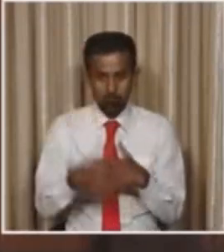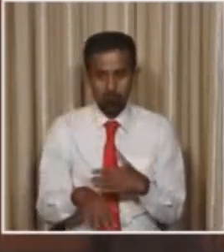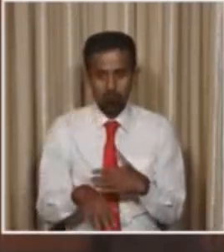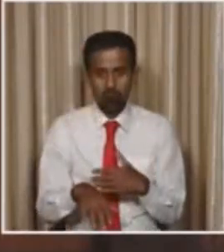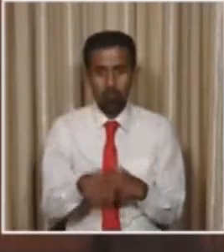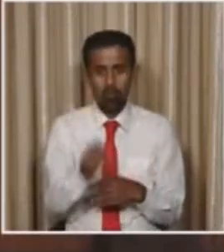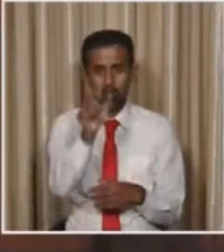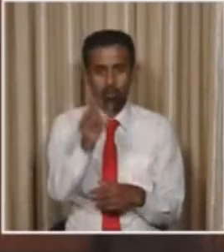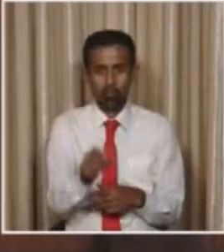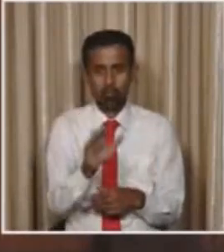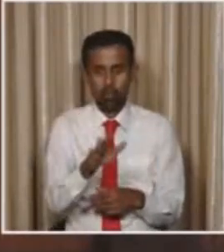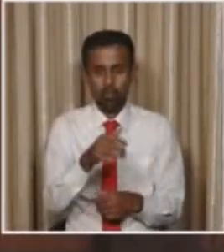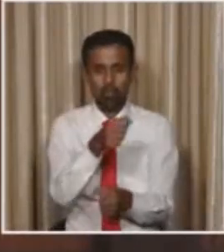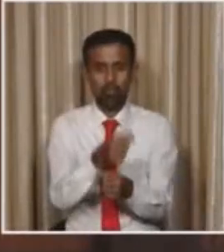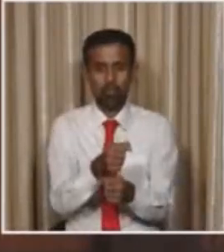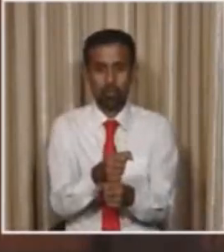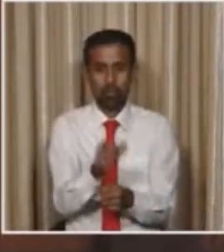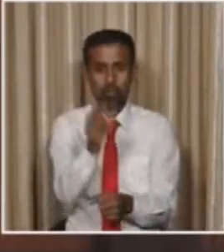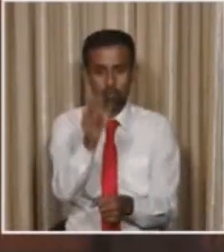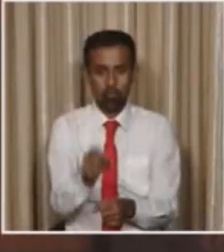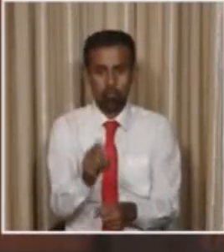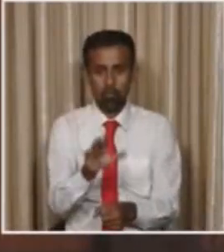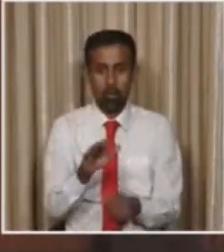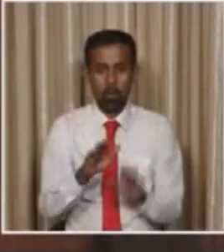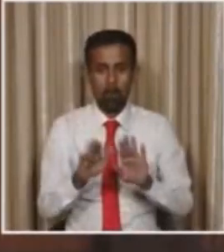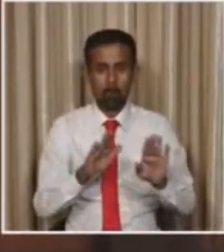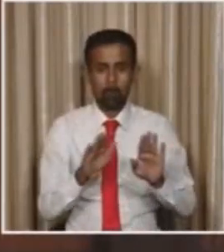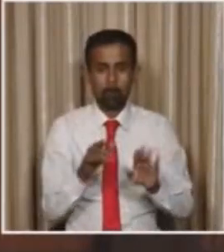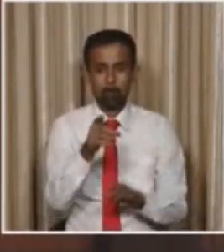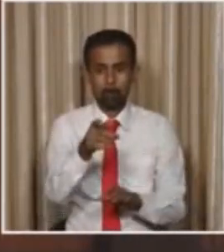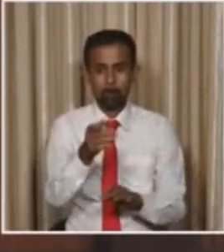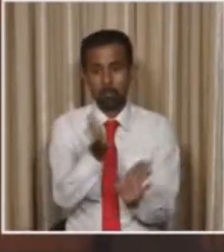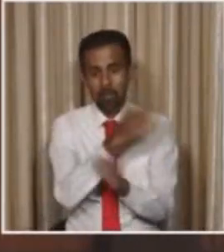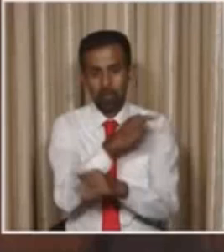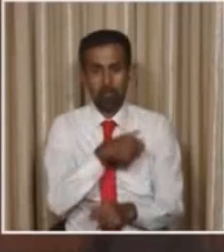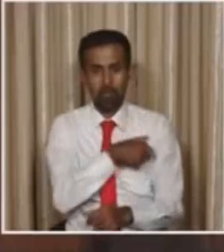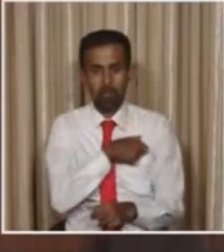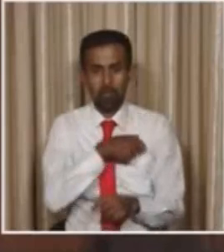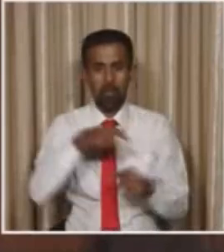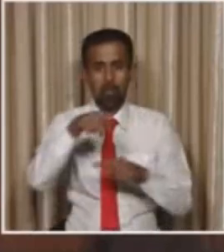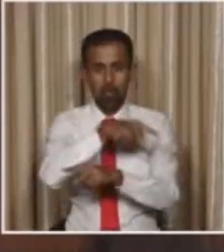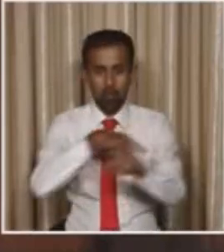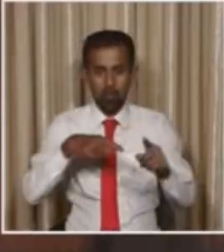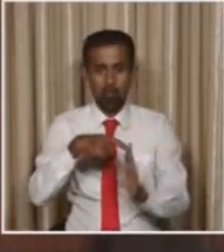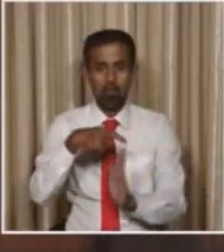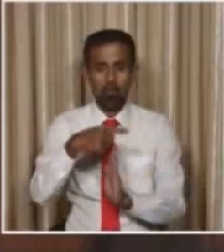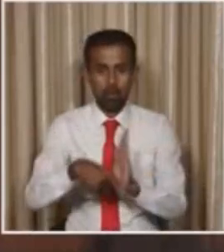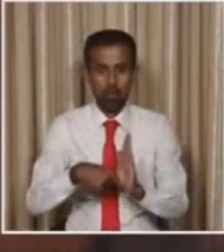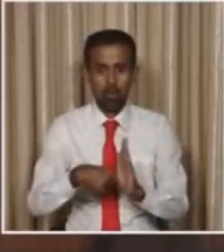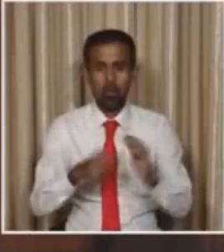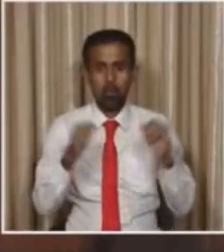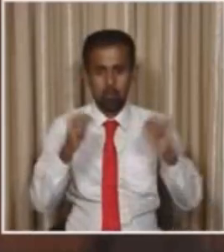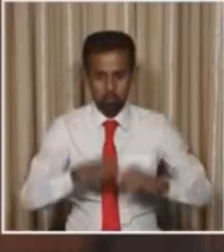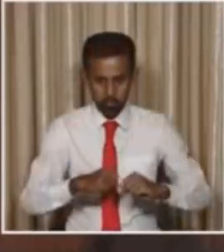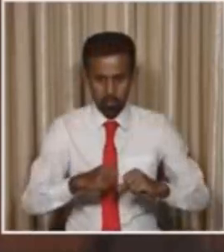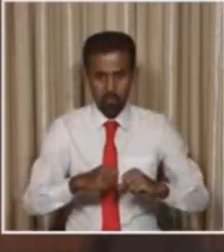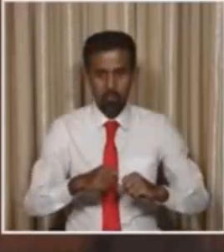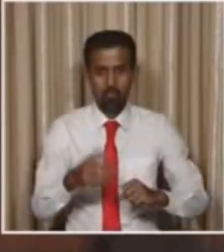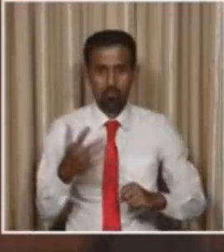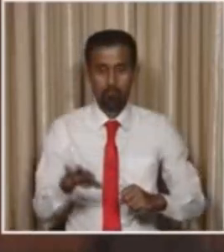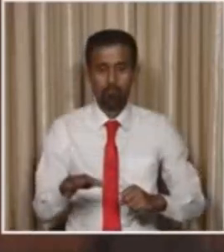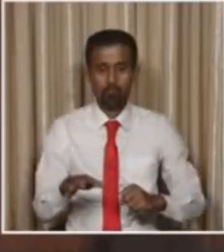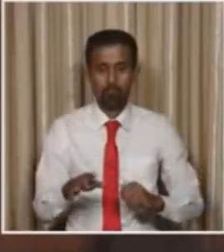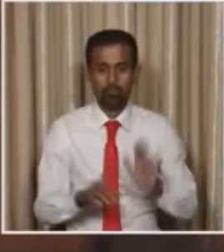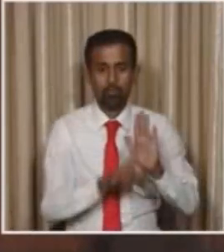ஆட்சி முறை உங்களுடைய முன்னாள் தலைவர் இவர் அனைவரும் சேர்ந்து இந்த நாட்டை பங்களோத் நிலைக்கு அடைய வைத்ததால் இன்று வடக்கு கிழக்கிலே இருக்கும் எத்தனையோ தமிழ்